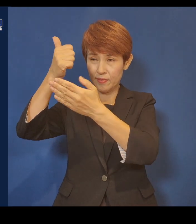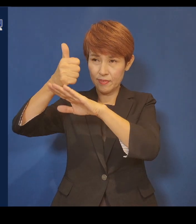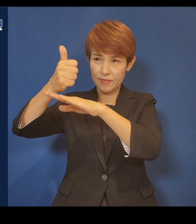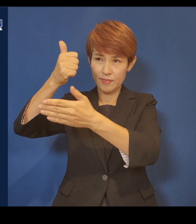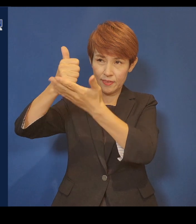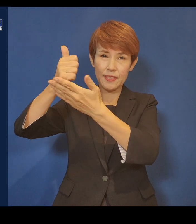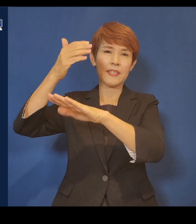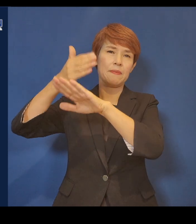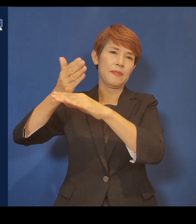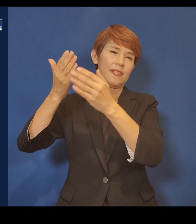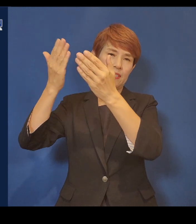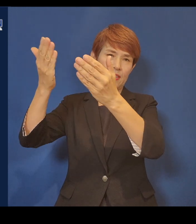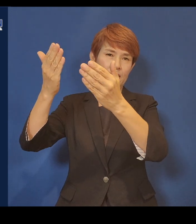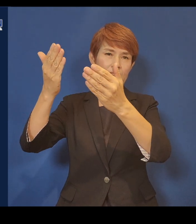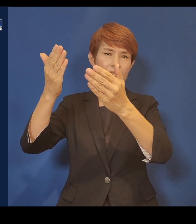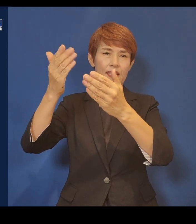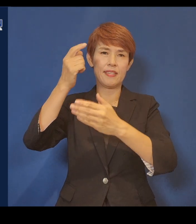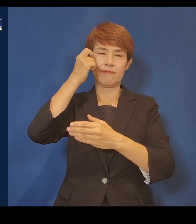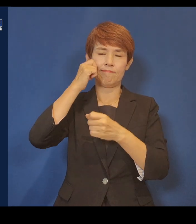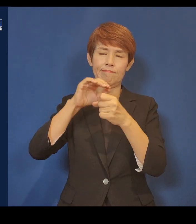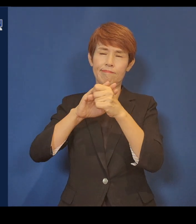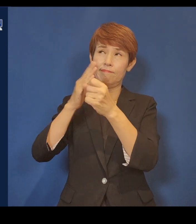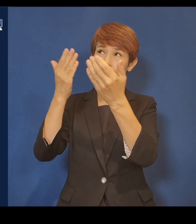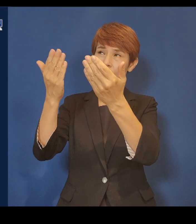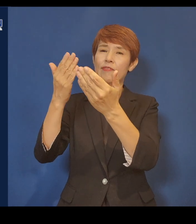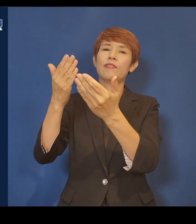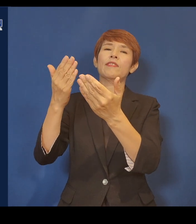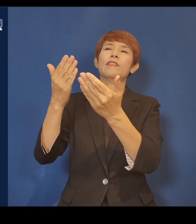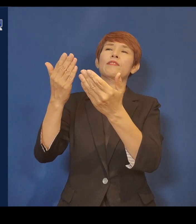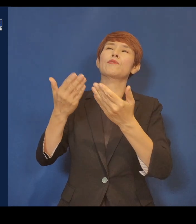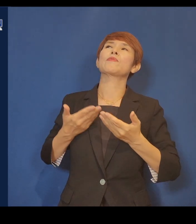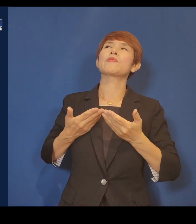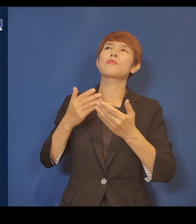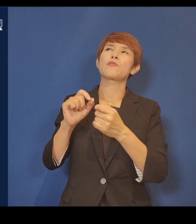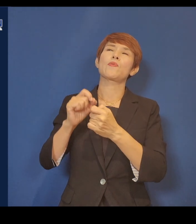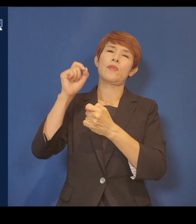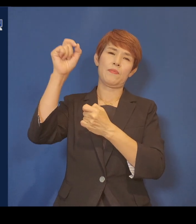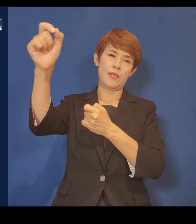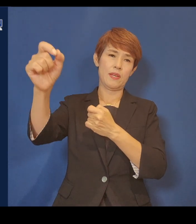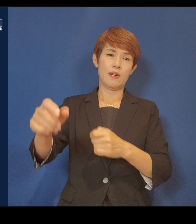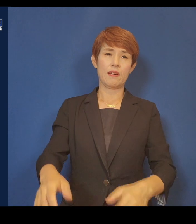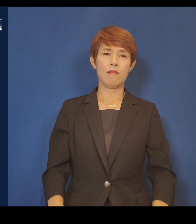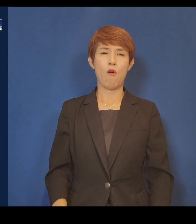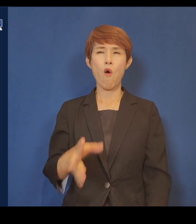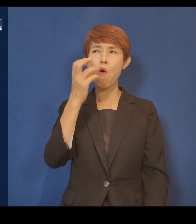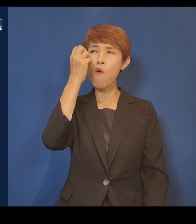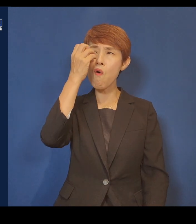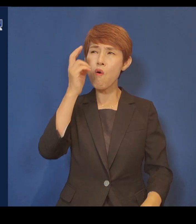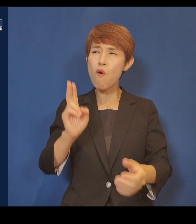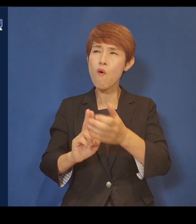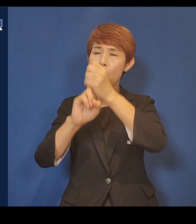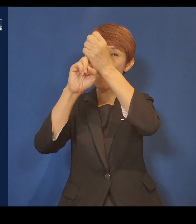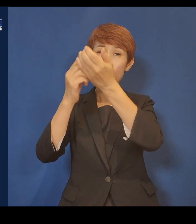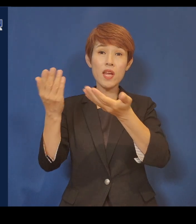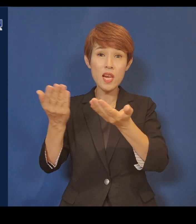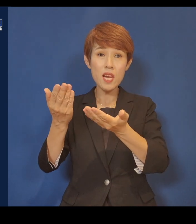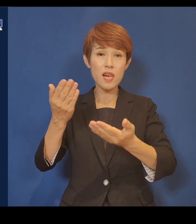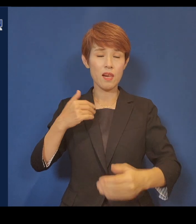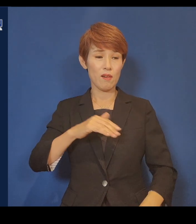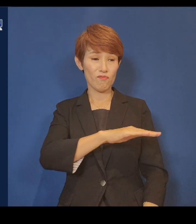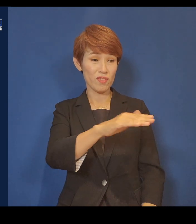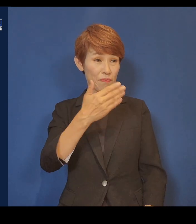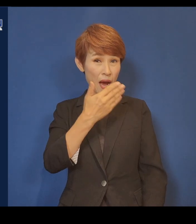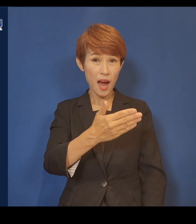감사하라. 그 인자하심이 영원함이로다. 저 기이한 일은 우리는 할 수